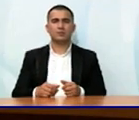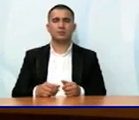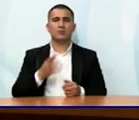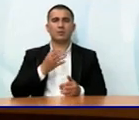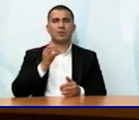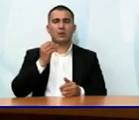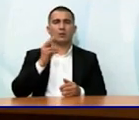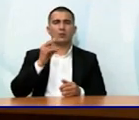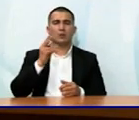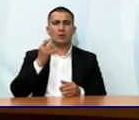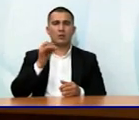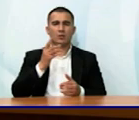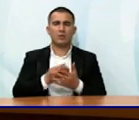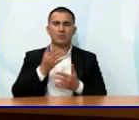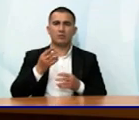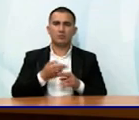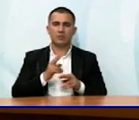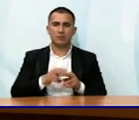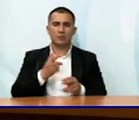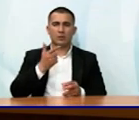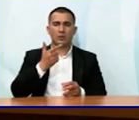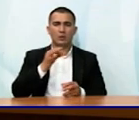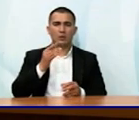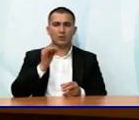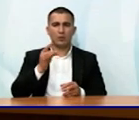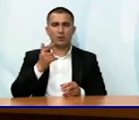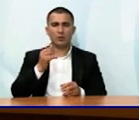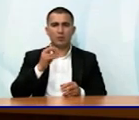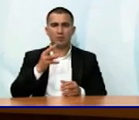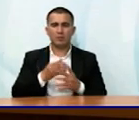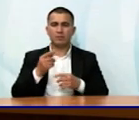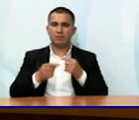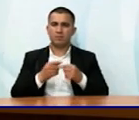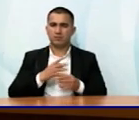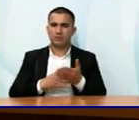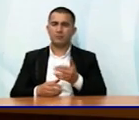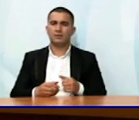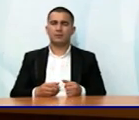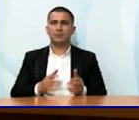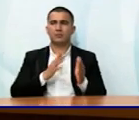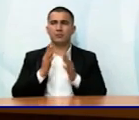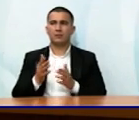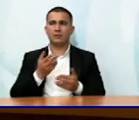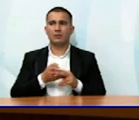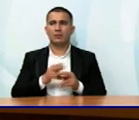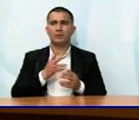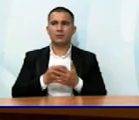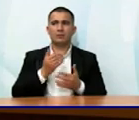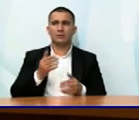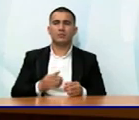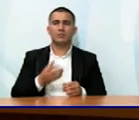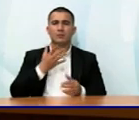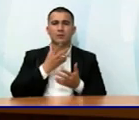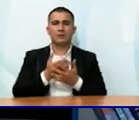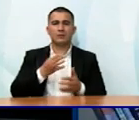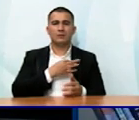yodgor filmiga va orqali G'afrug'ulon yaratgan yodgor qissasiga ishora qilyapmiz. Va keyingisi uning o'z